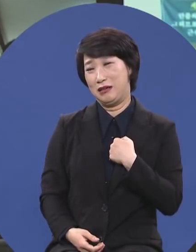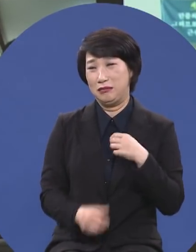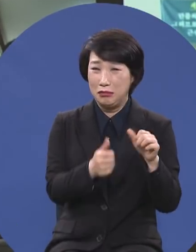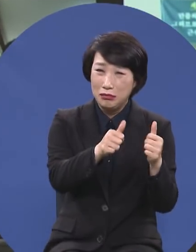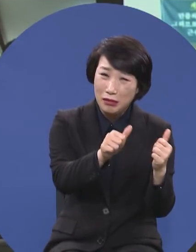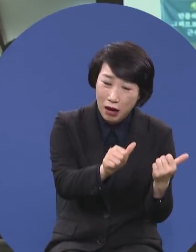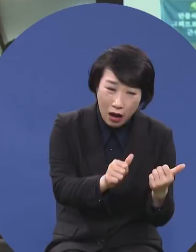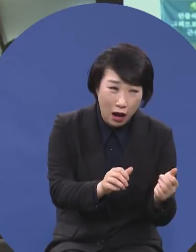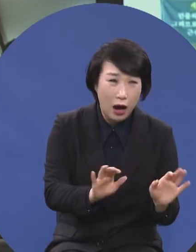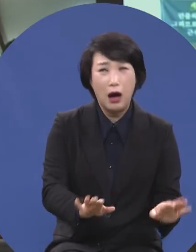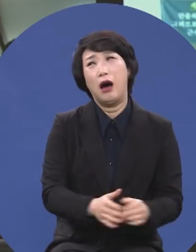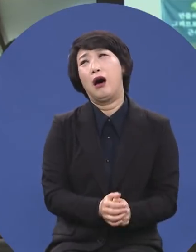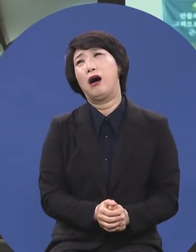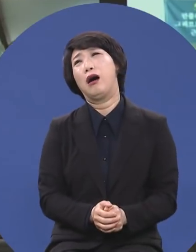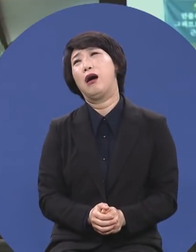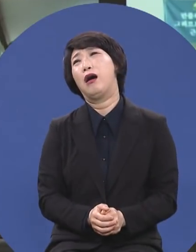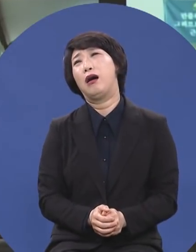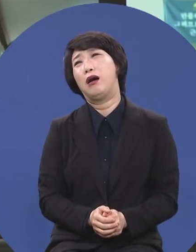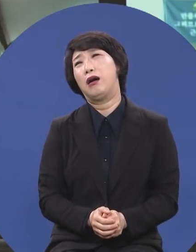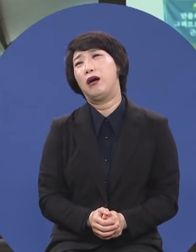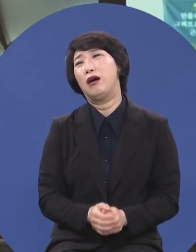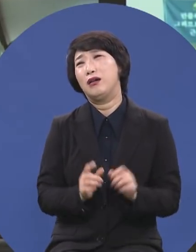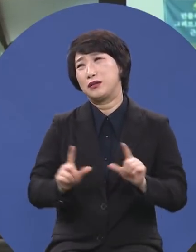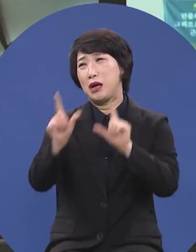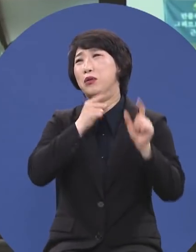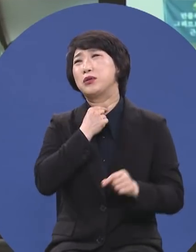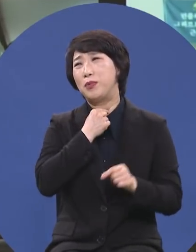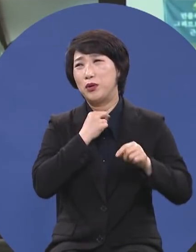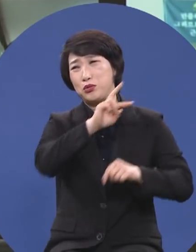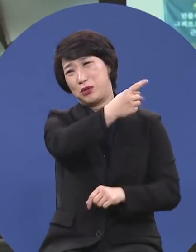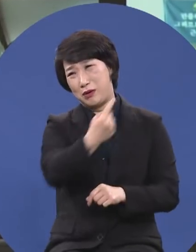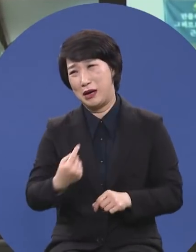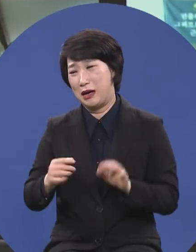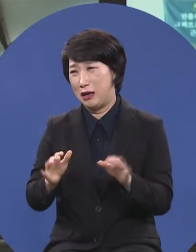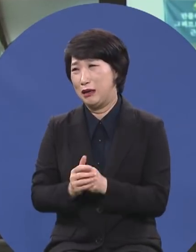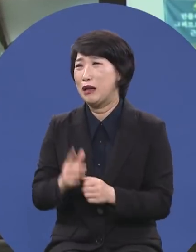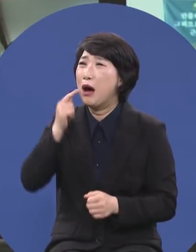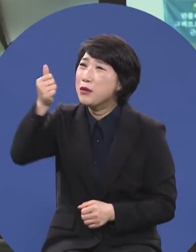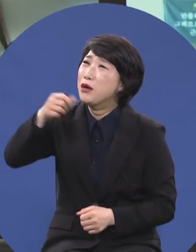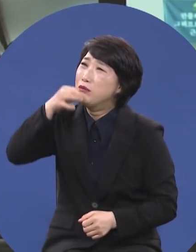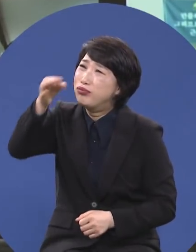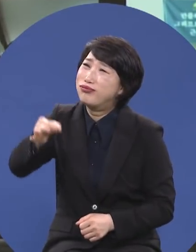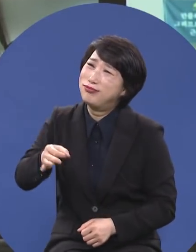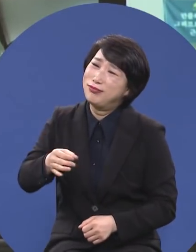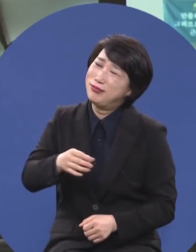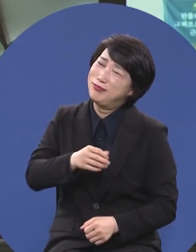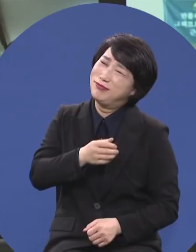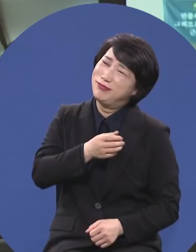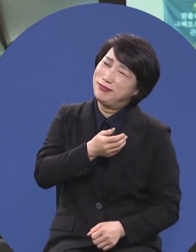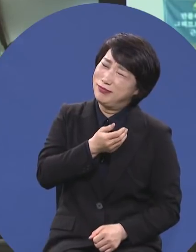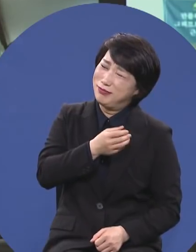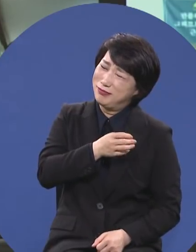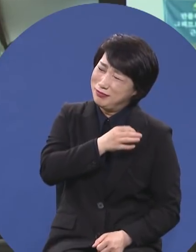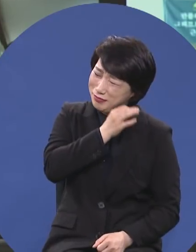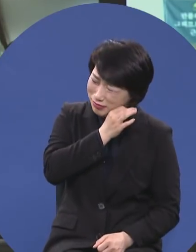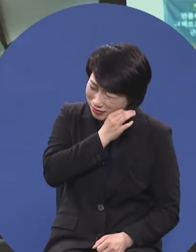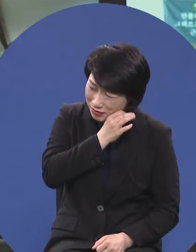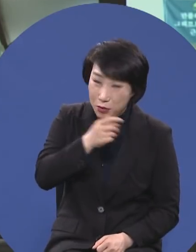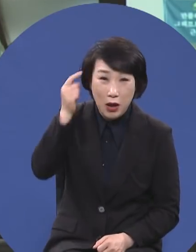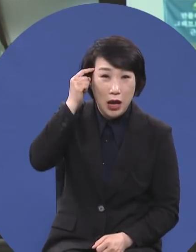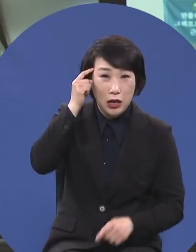죽게 돼서 살려고 돌아왔는데 아버지라 부를 수가 없어요. 왜? 자식 노릇을